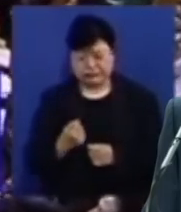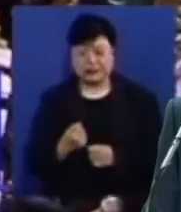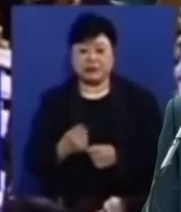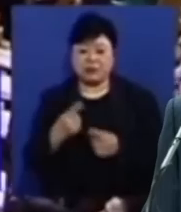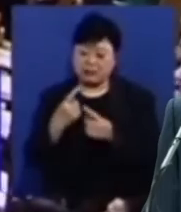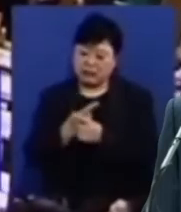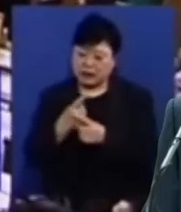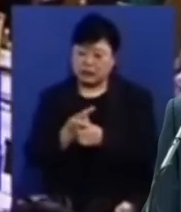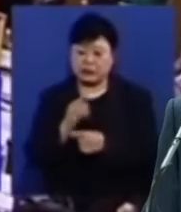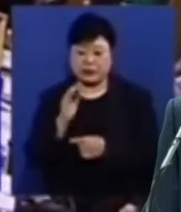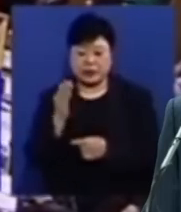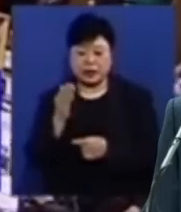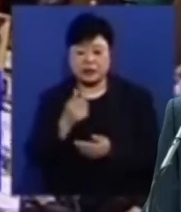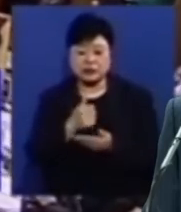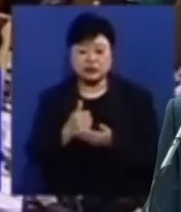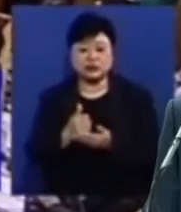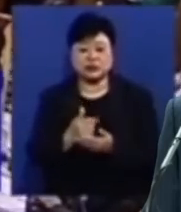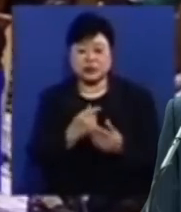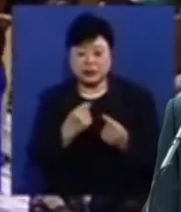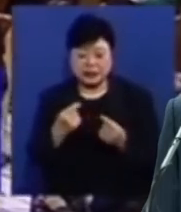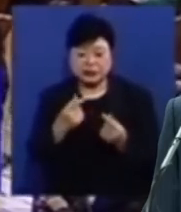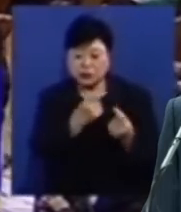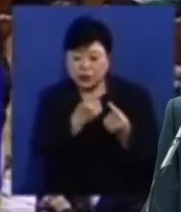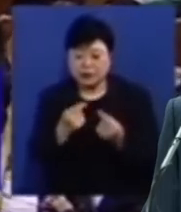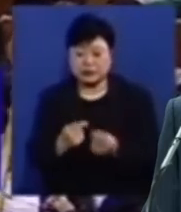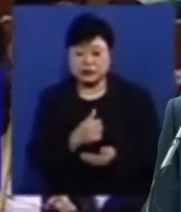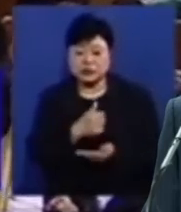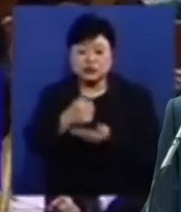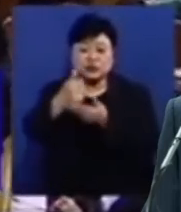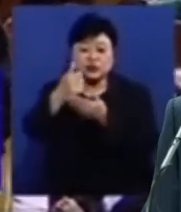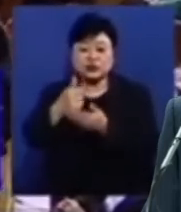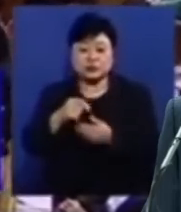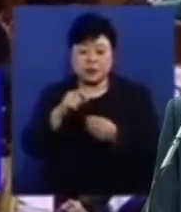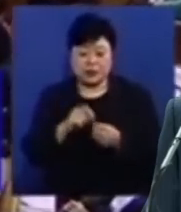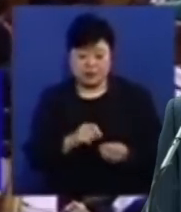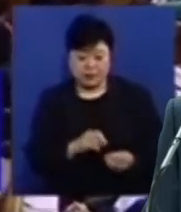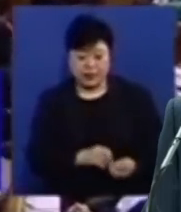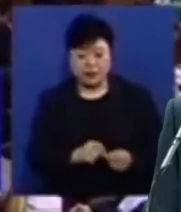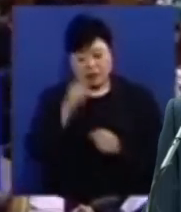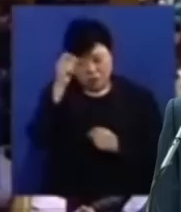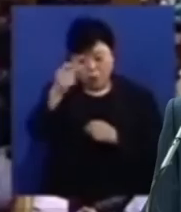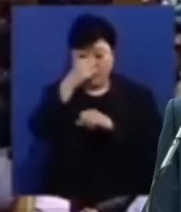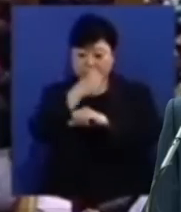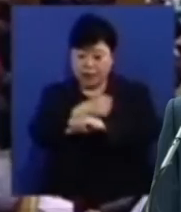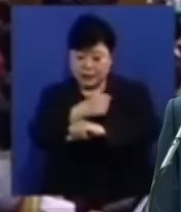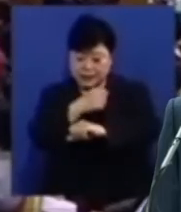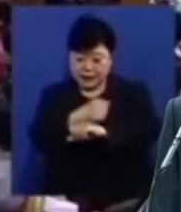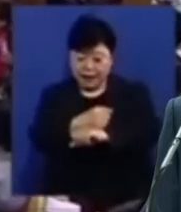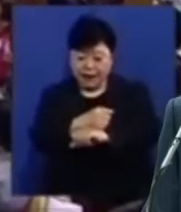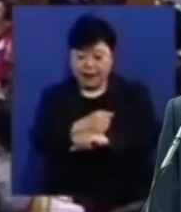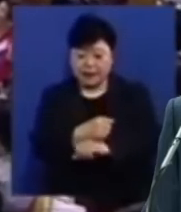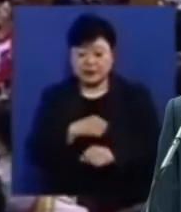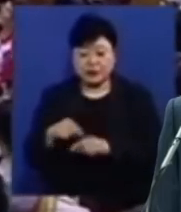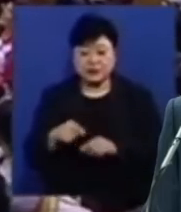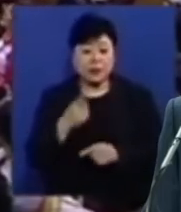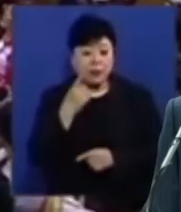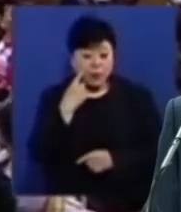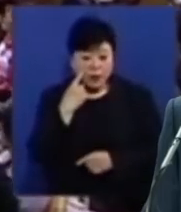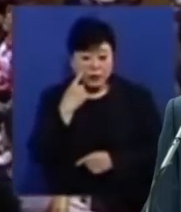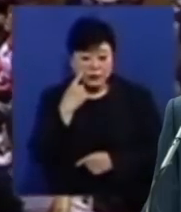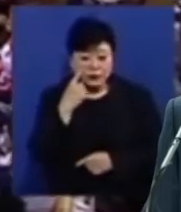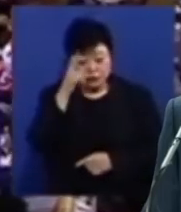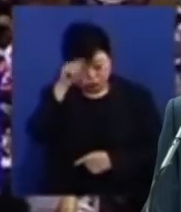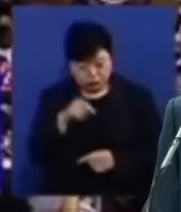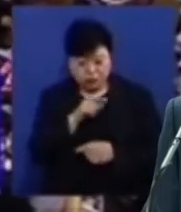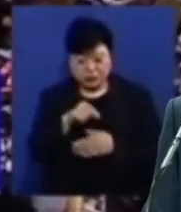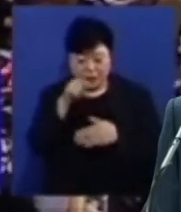바꾸시면 바꾸려니와 주는 한결같으시고 주의 연대는 무궁하리이다. 사도행전 17장 24절에 우주와